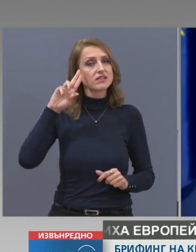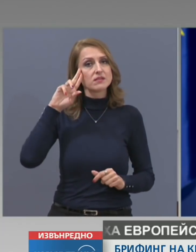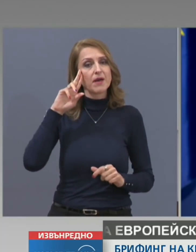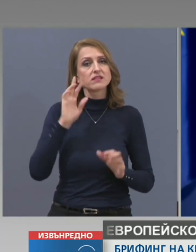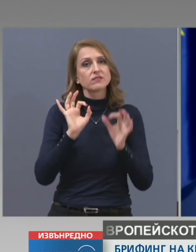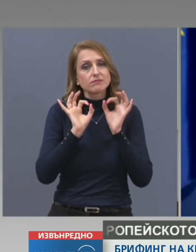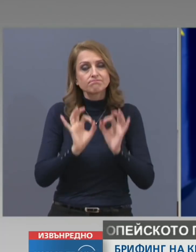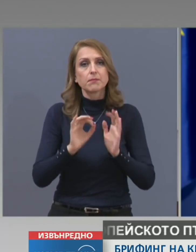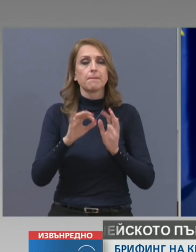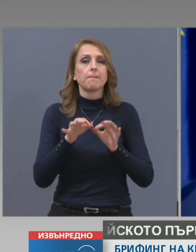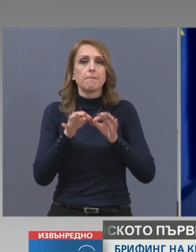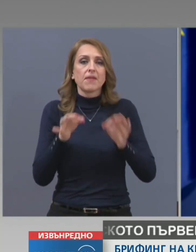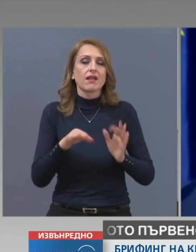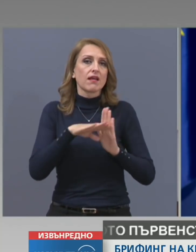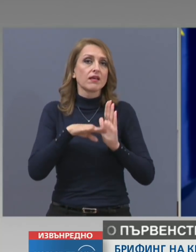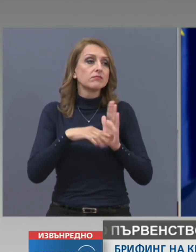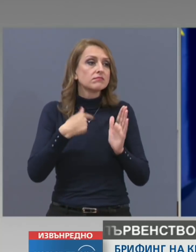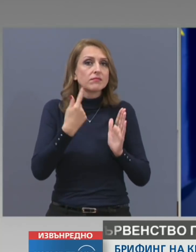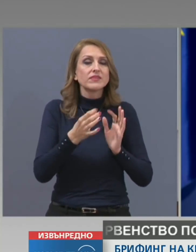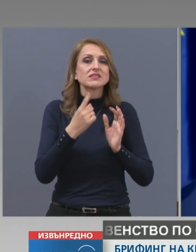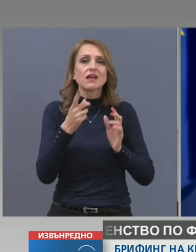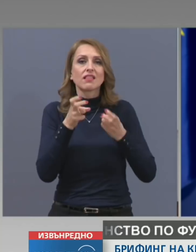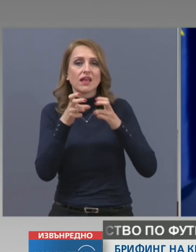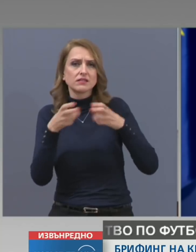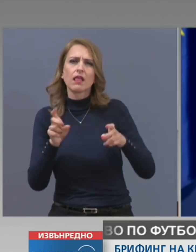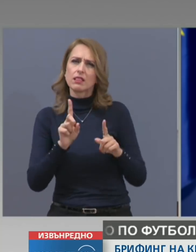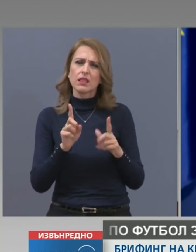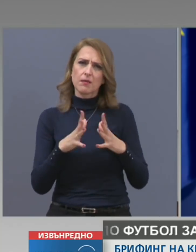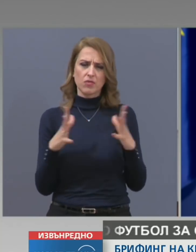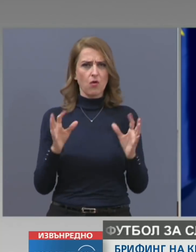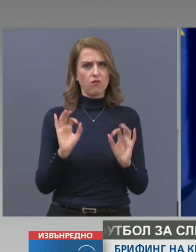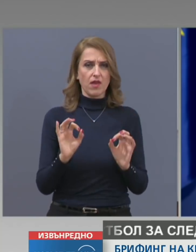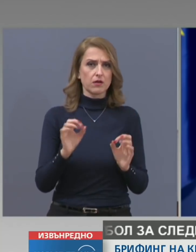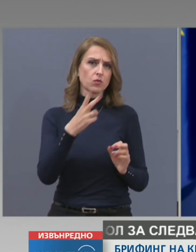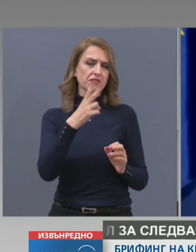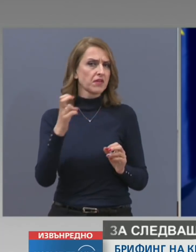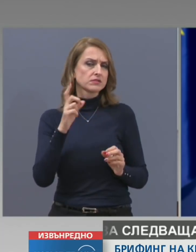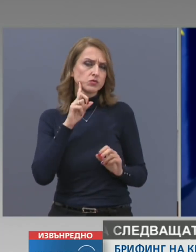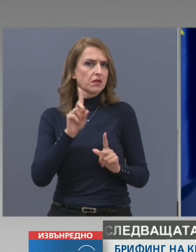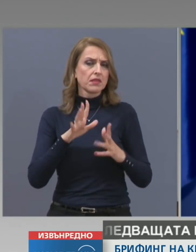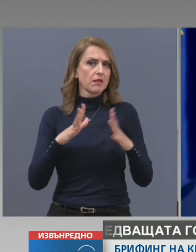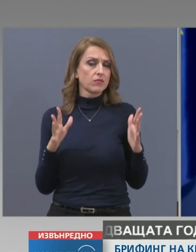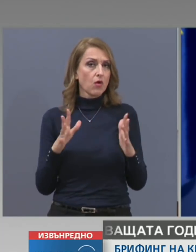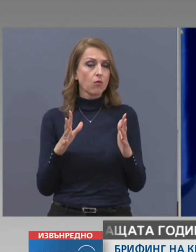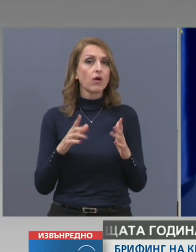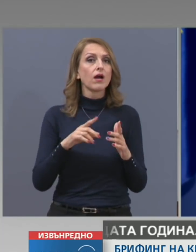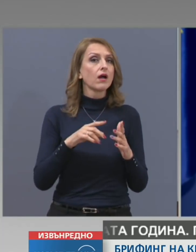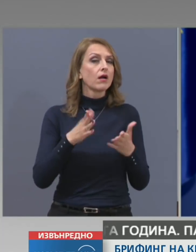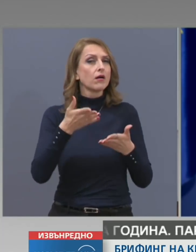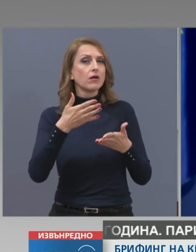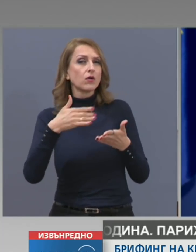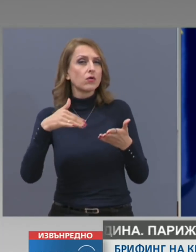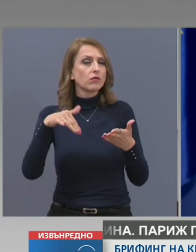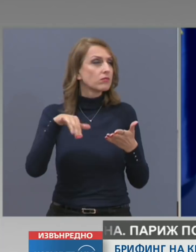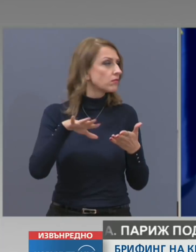на здравеопазването. Не са много наистина туристите, даже тъй като част от